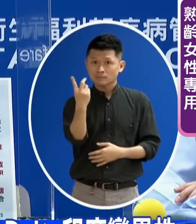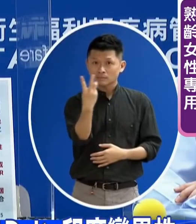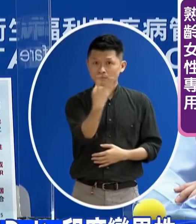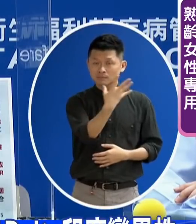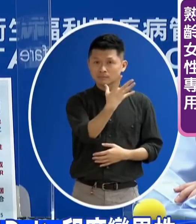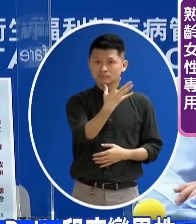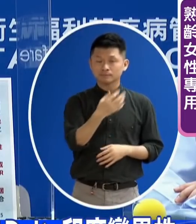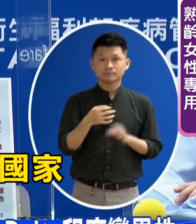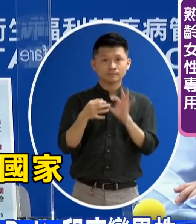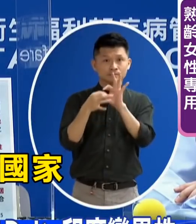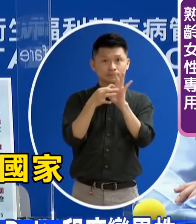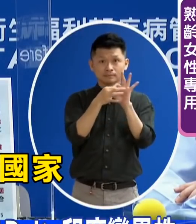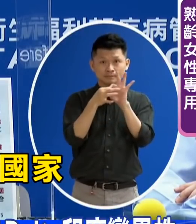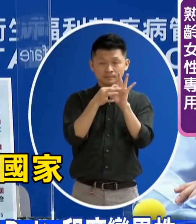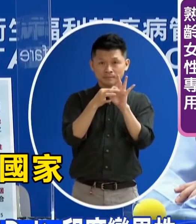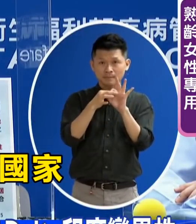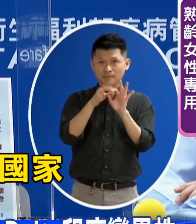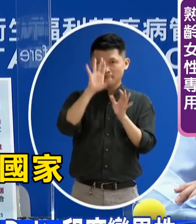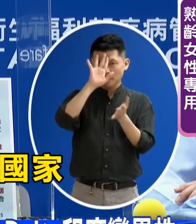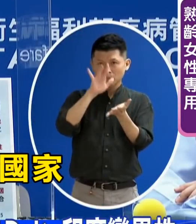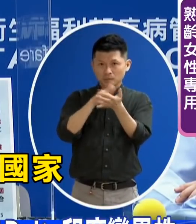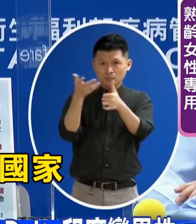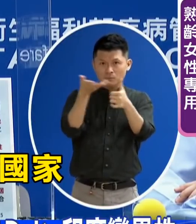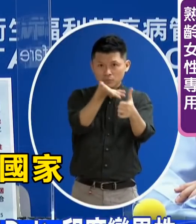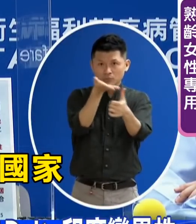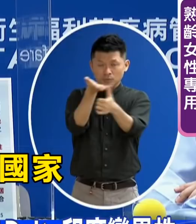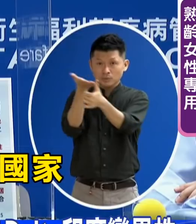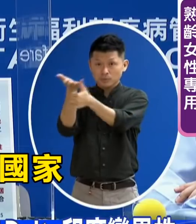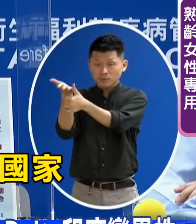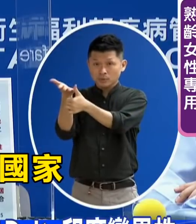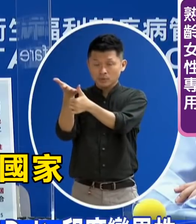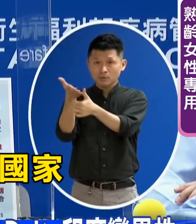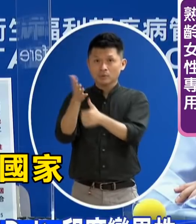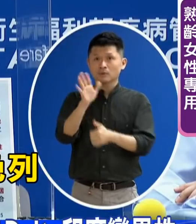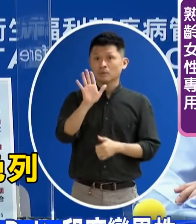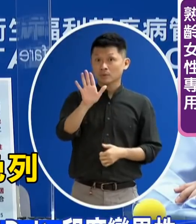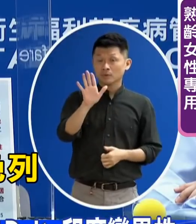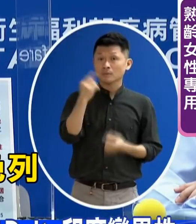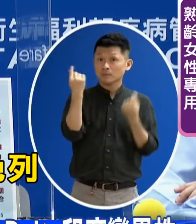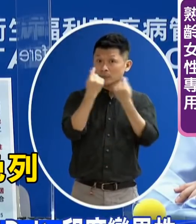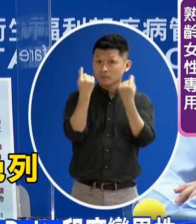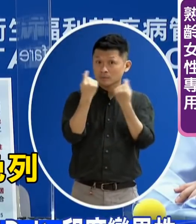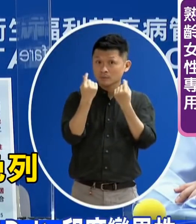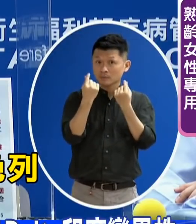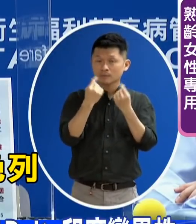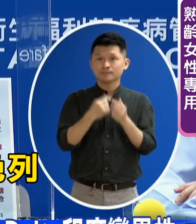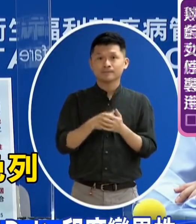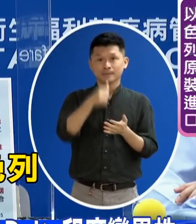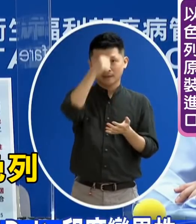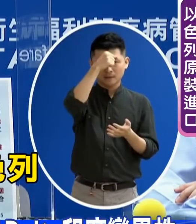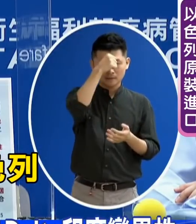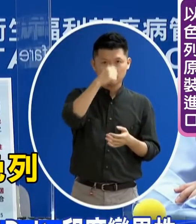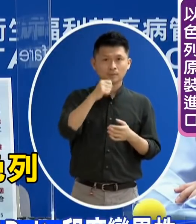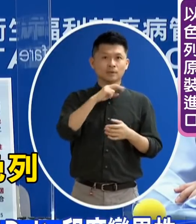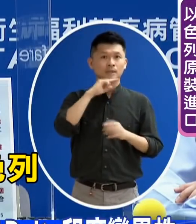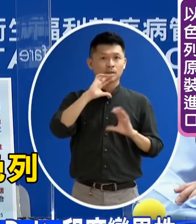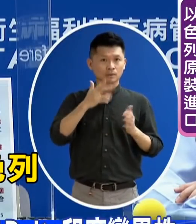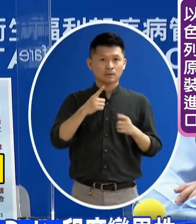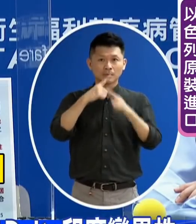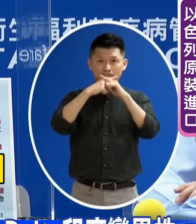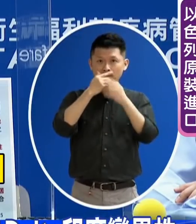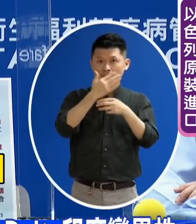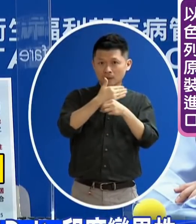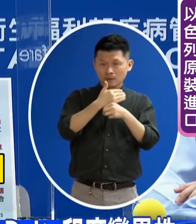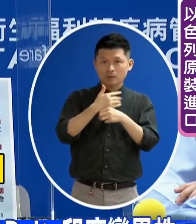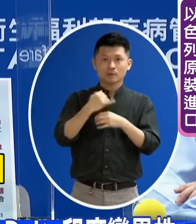相关的这些有这个变异株的几个重点的国家，像印度、英国、秘鲁、以色列、